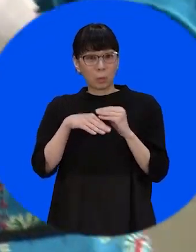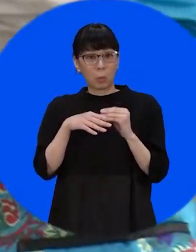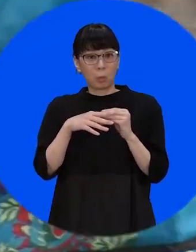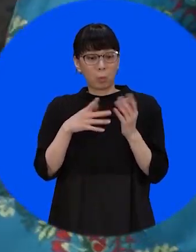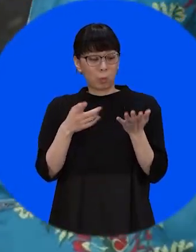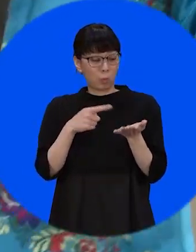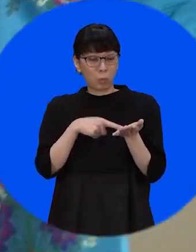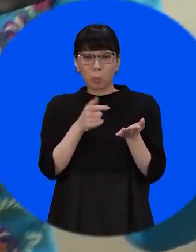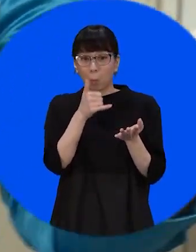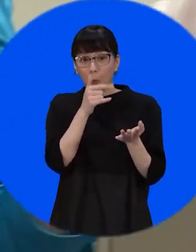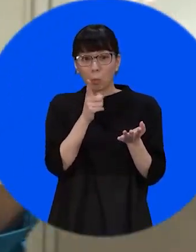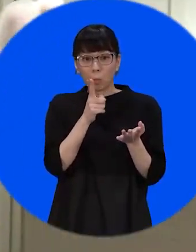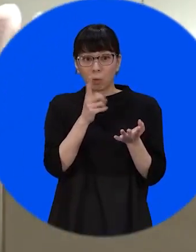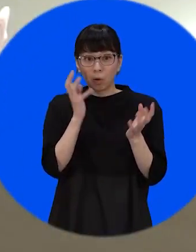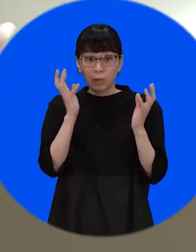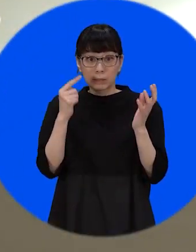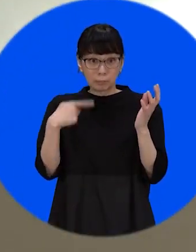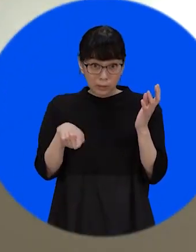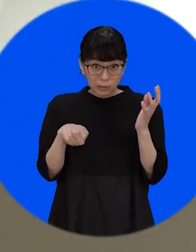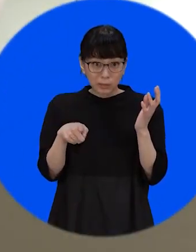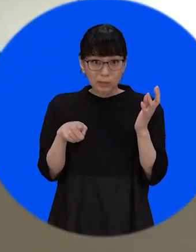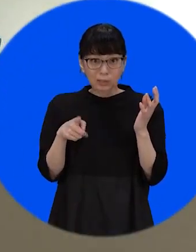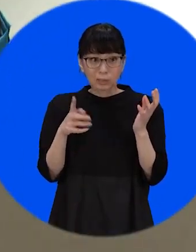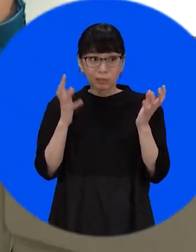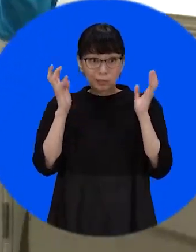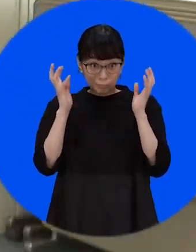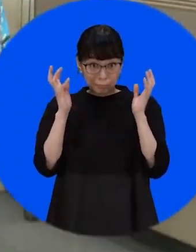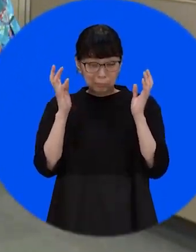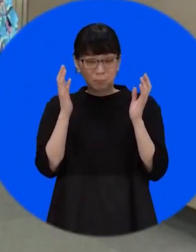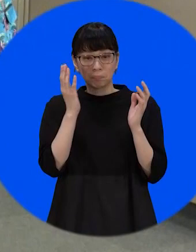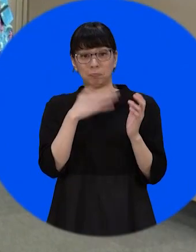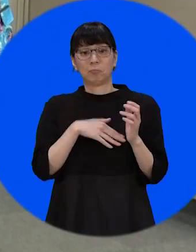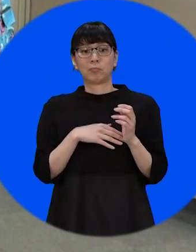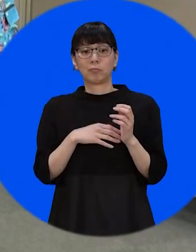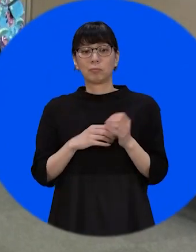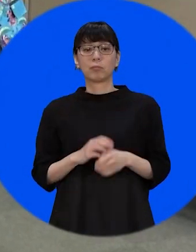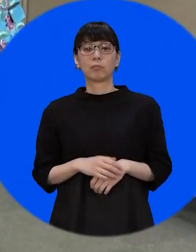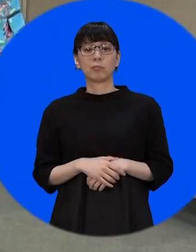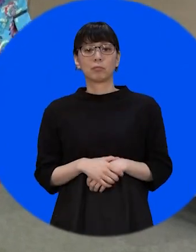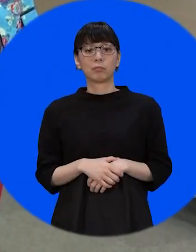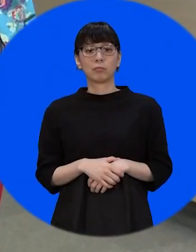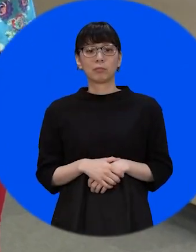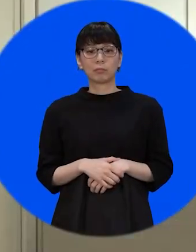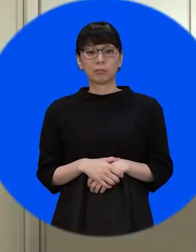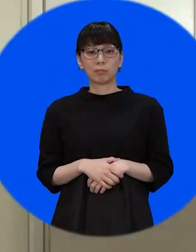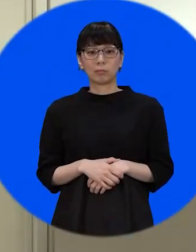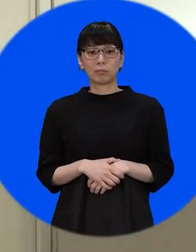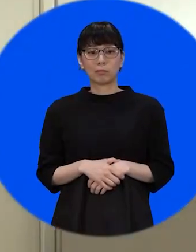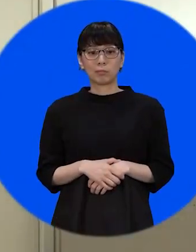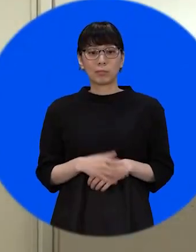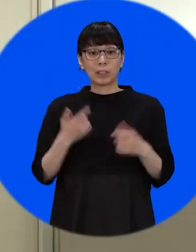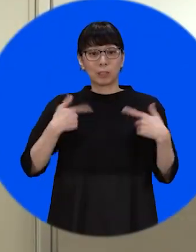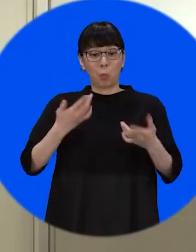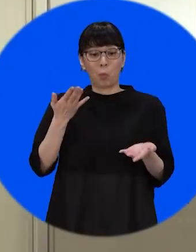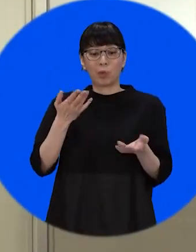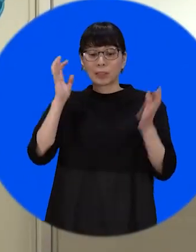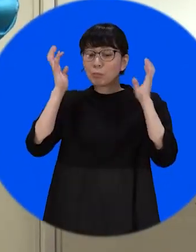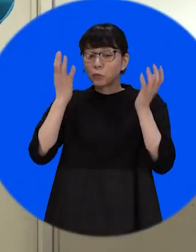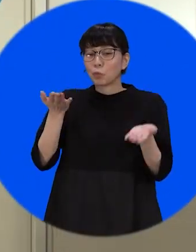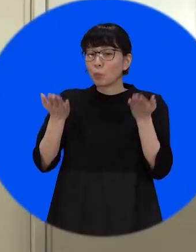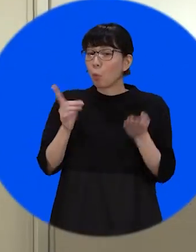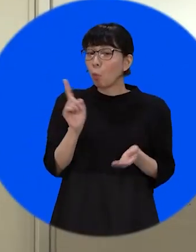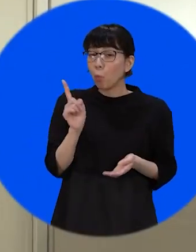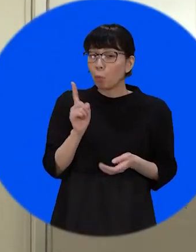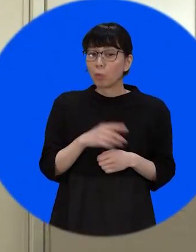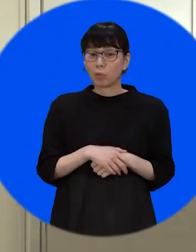これで 頭頭皮を洗うような、直でです。 直でいける。 はい、 日頃のシャンプーに比べてどう